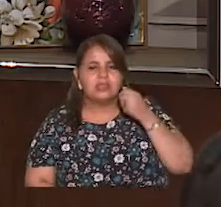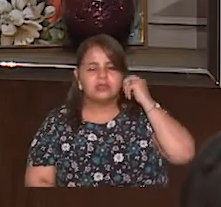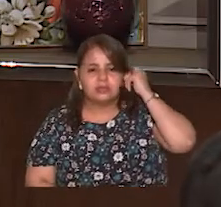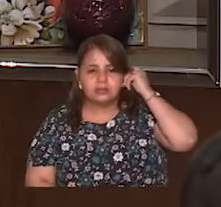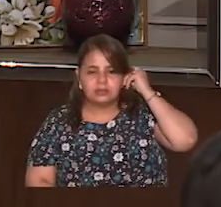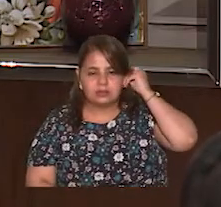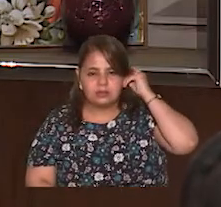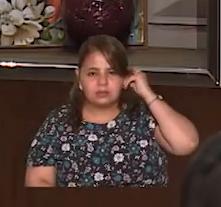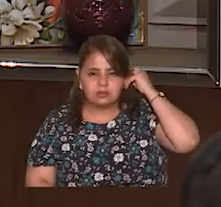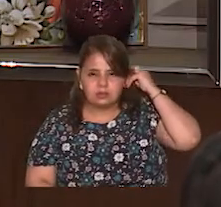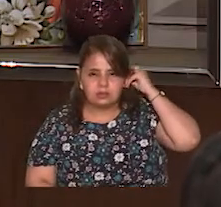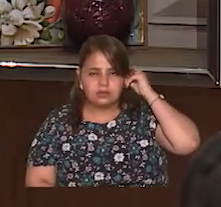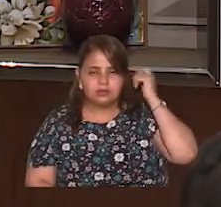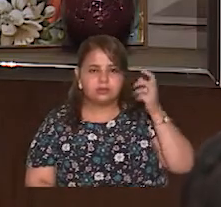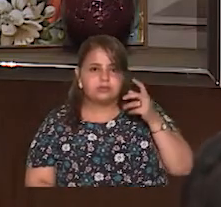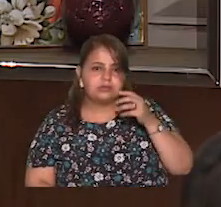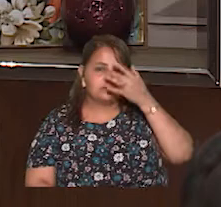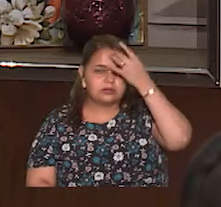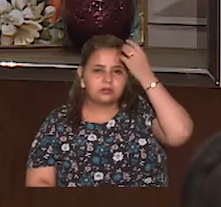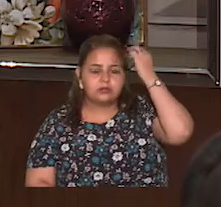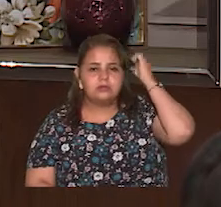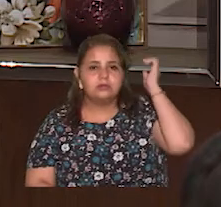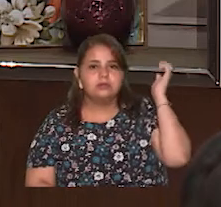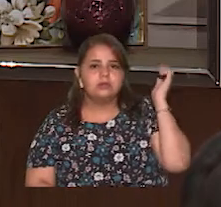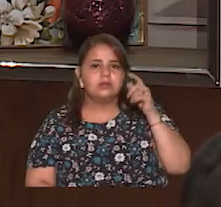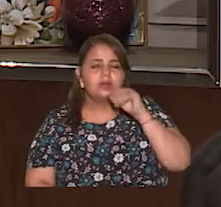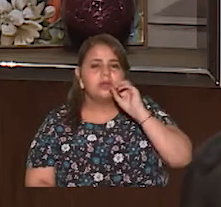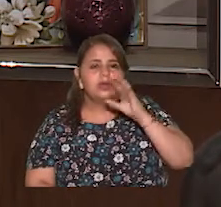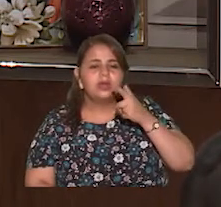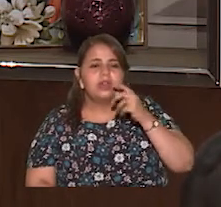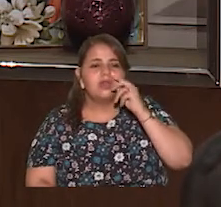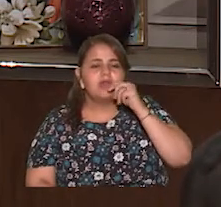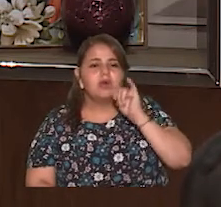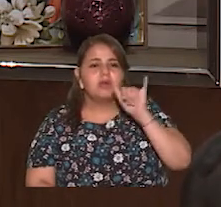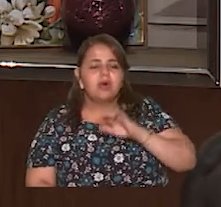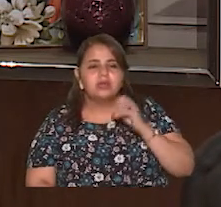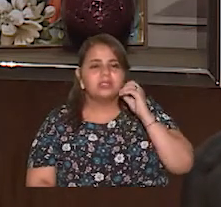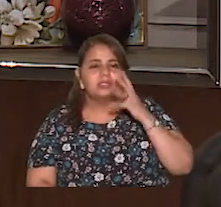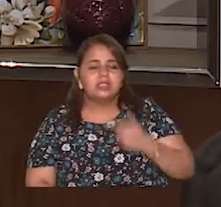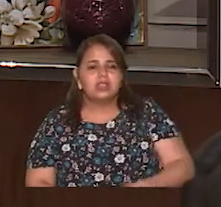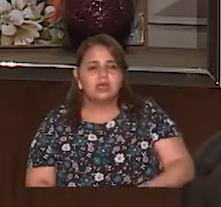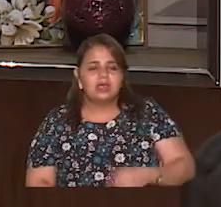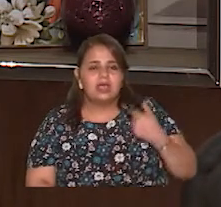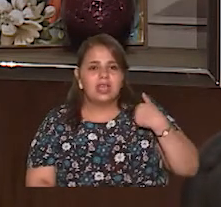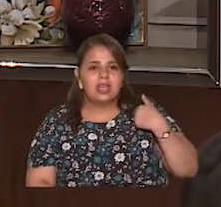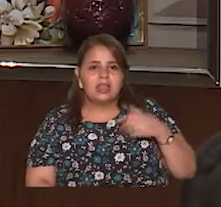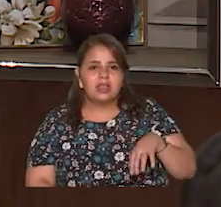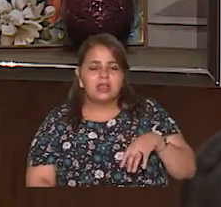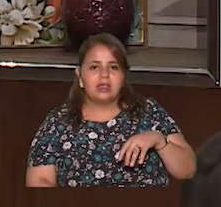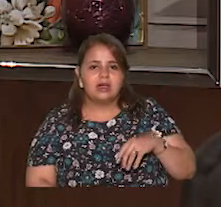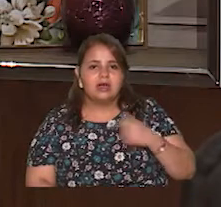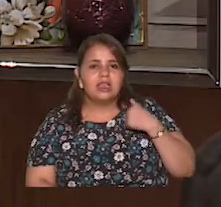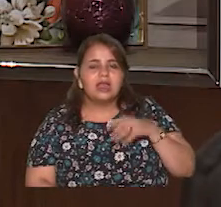التوبة، إذا كان الرجل أو المرأة أو الشاب أو الفتاة أيا كان، إزاي إحنا نقدر ونكون رجالا